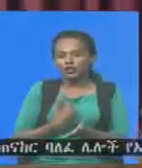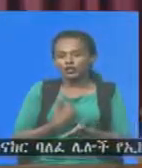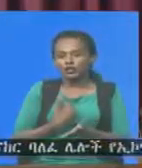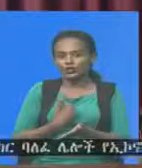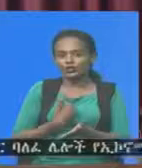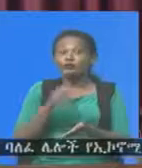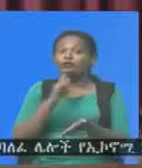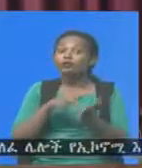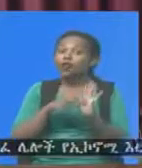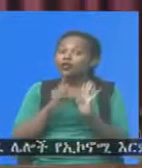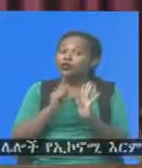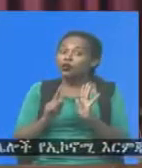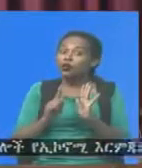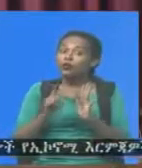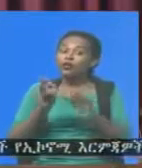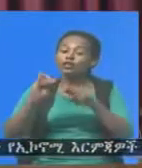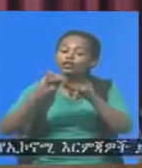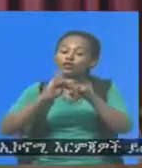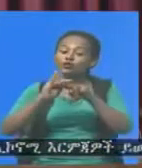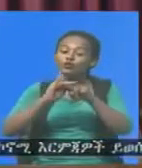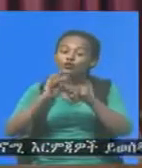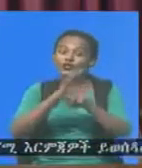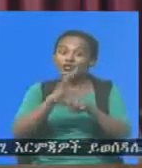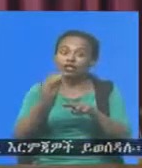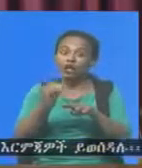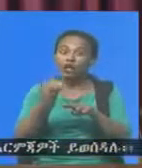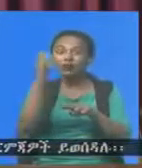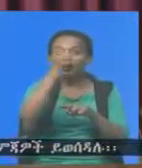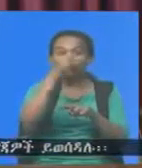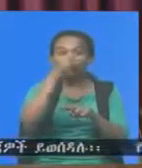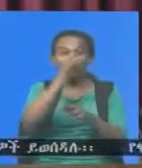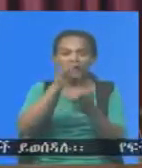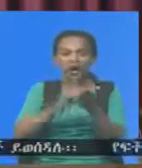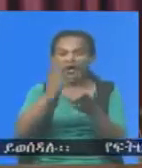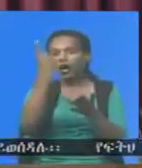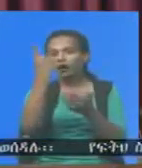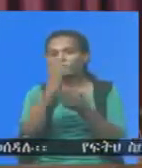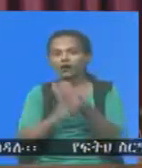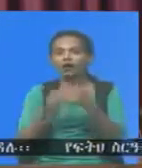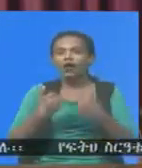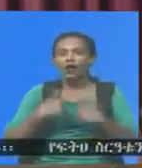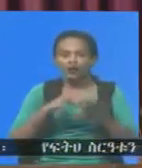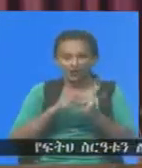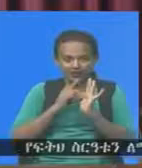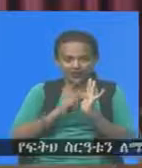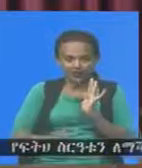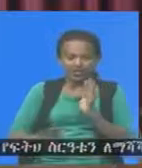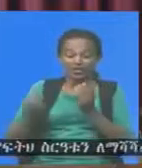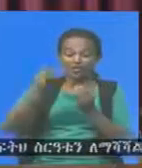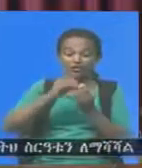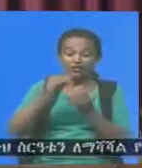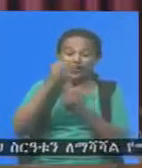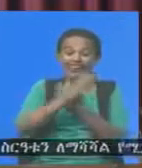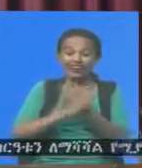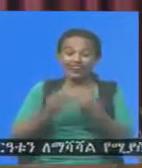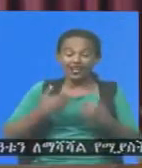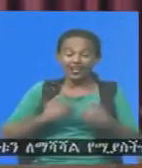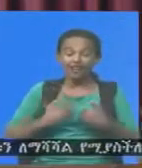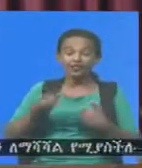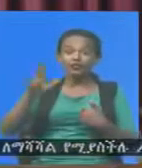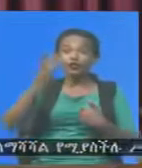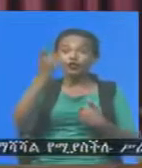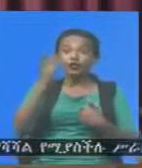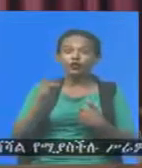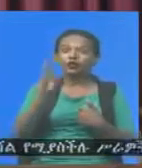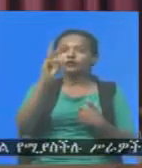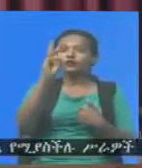ምን ማለት ነው በጅቡቲና በኢትዮጵያ መካከል አንድ ሀገር አለ ብሎ ማሰብ ነው ተጨማሪ ሀገር ያላት ሩዋንዳ 62ኛ